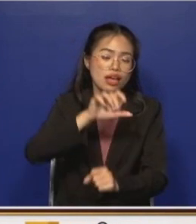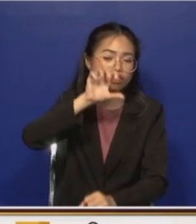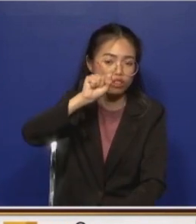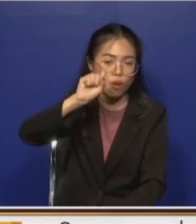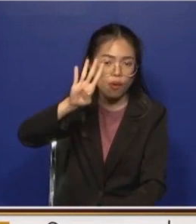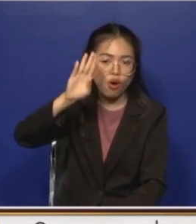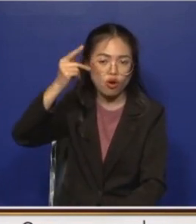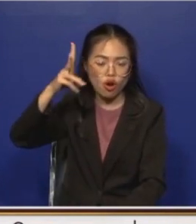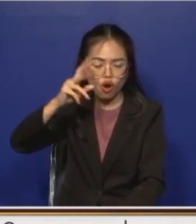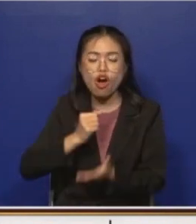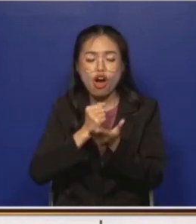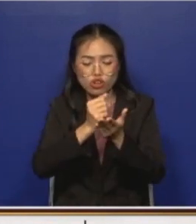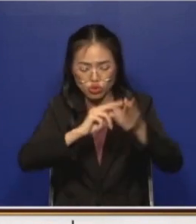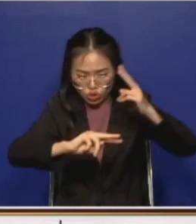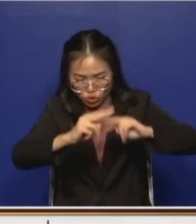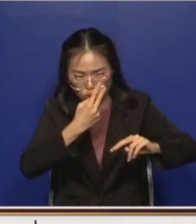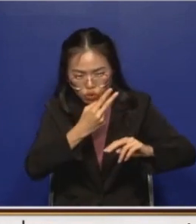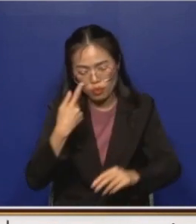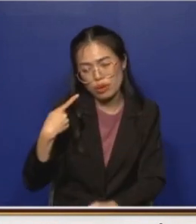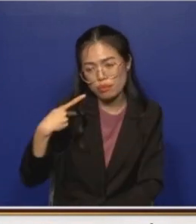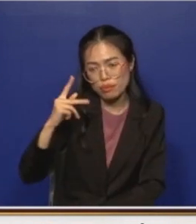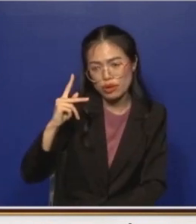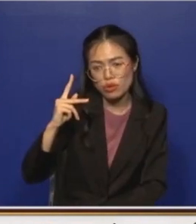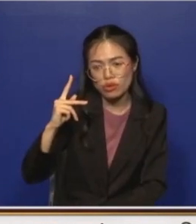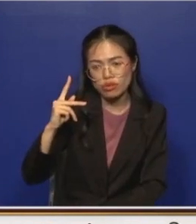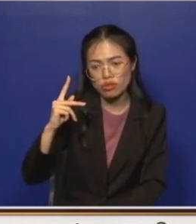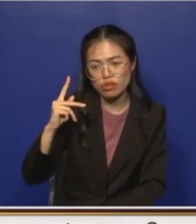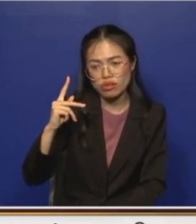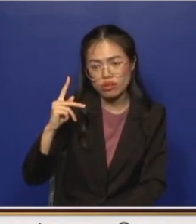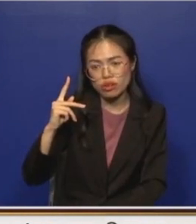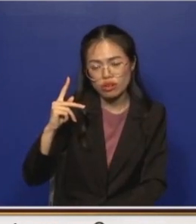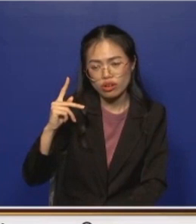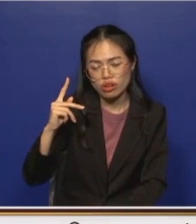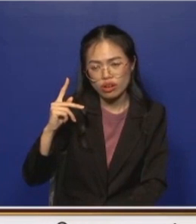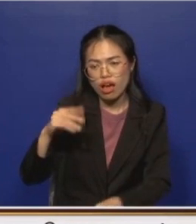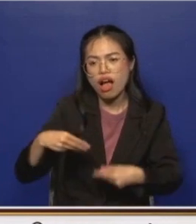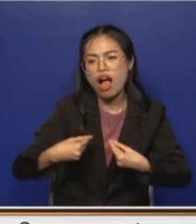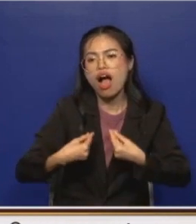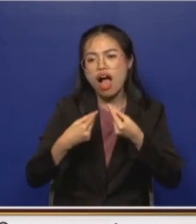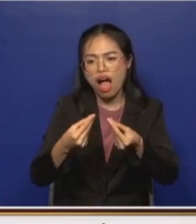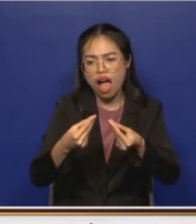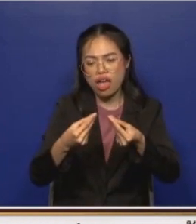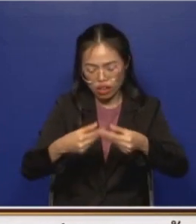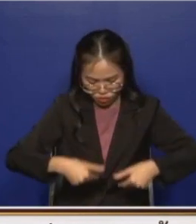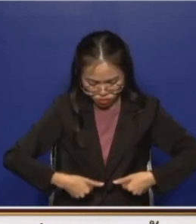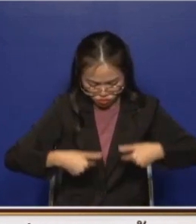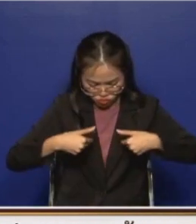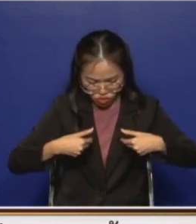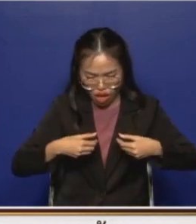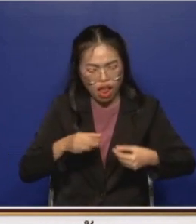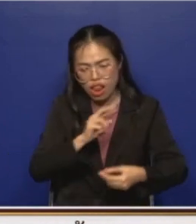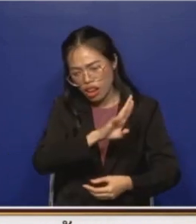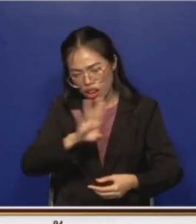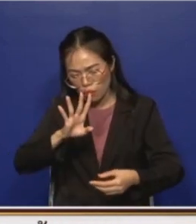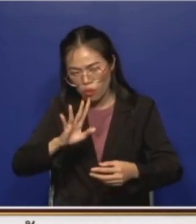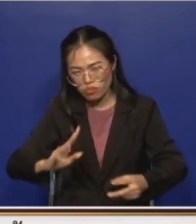นะจริงๆมันอยู่ในปึ้งนี่ฮะแต่ผมขี้เกียจมานั่งเปิดฮะผมอธิบายให้ประชาชนชาวบ้านเข้าใ